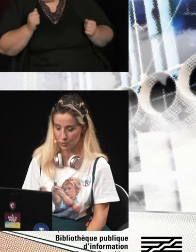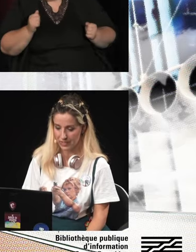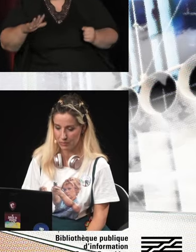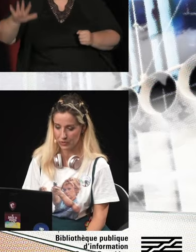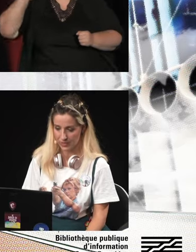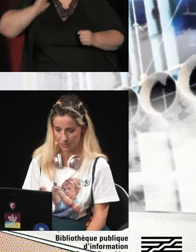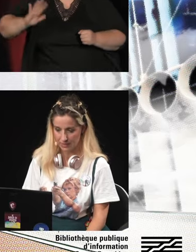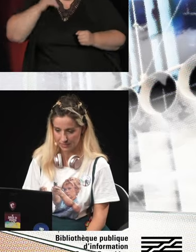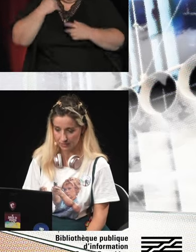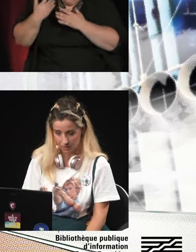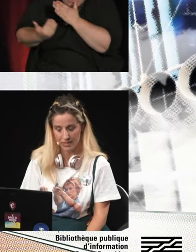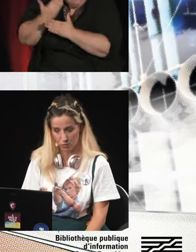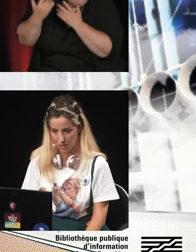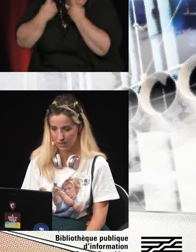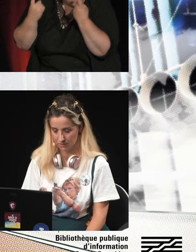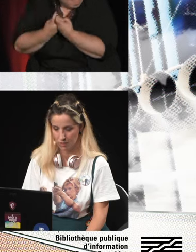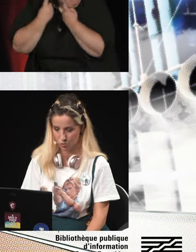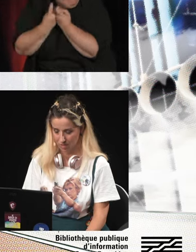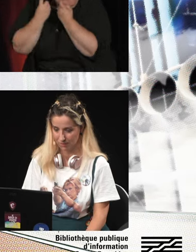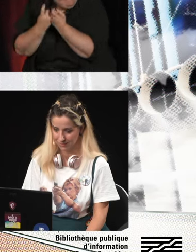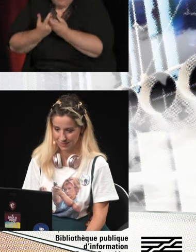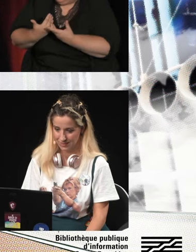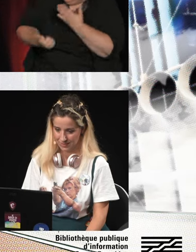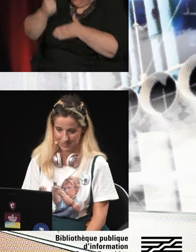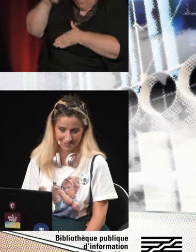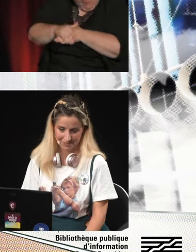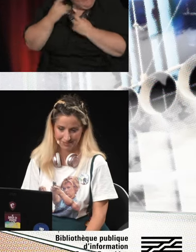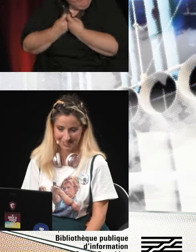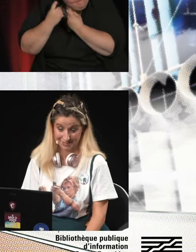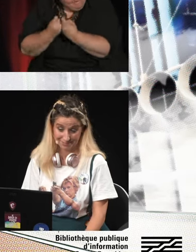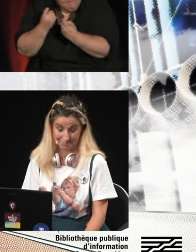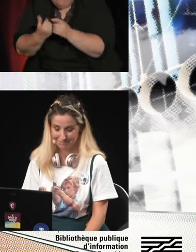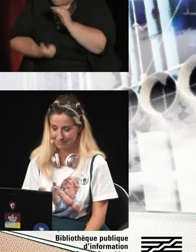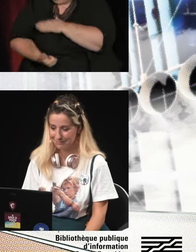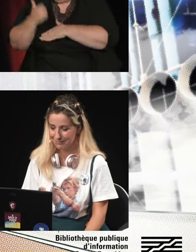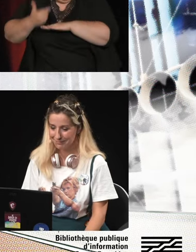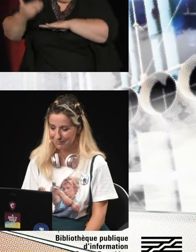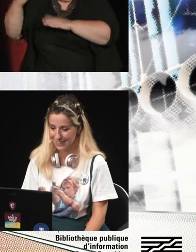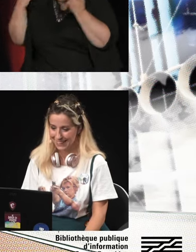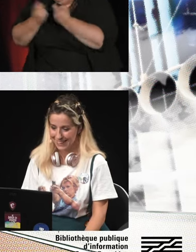Quand je pense qu'on s'est quand même entraîné ce matin, et hier soir, et le jour avant, mais...